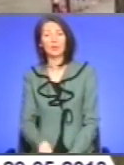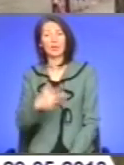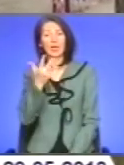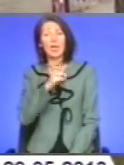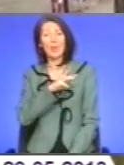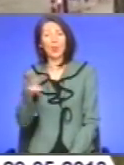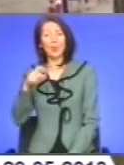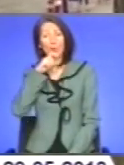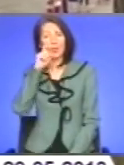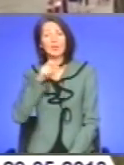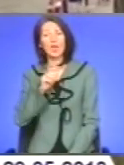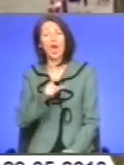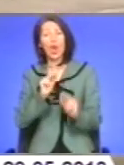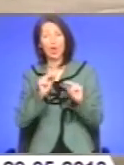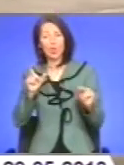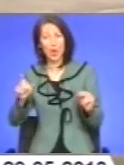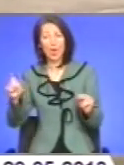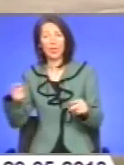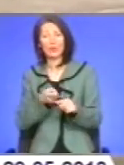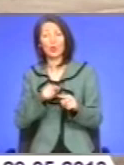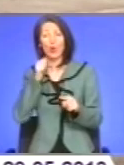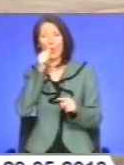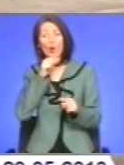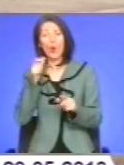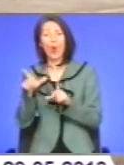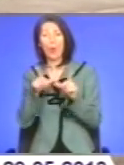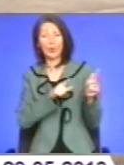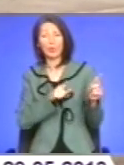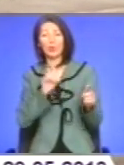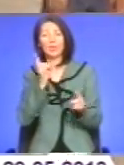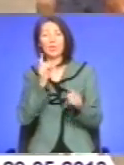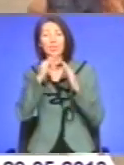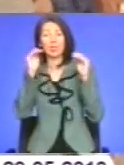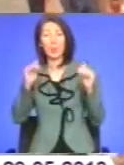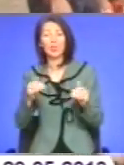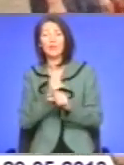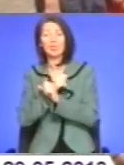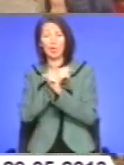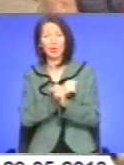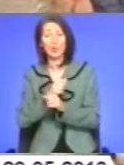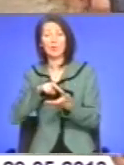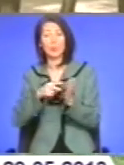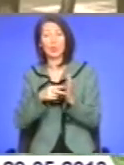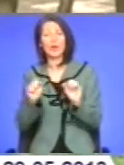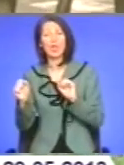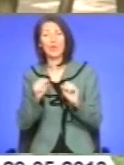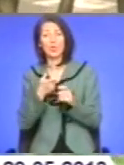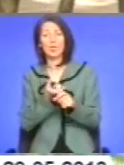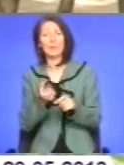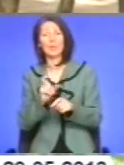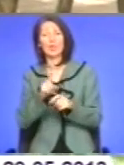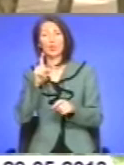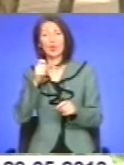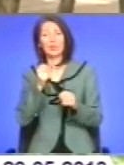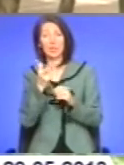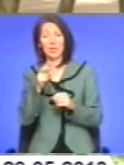3 мільйони українських школярів цього літа поїдуть до дитячих таборів та санаторіїв. Принаймні, це запланували в уряді. Понад 113 тисяч дітей